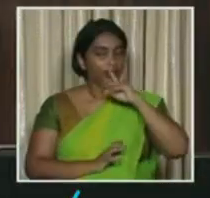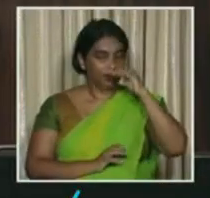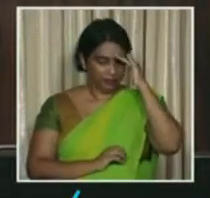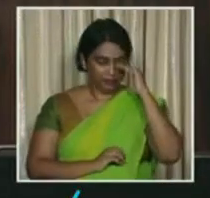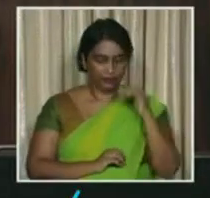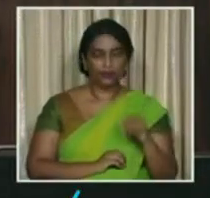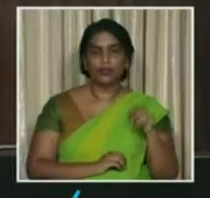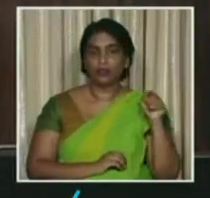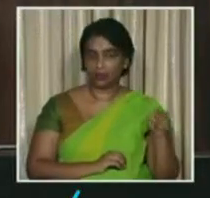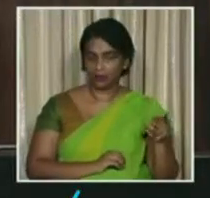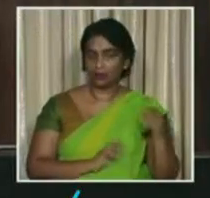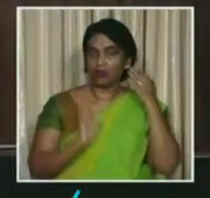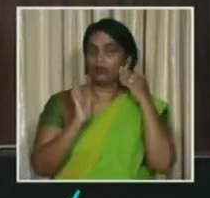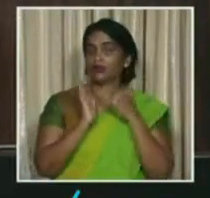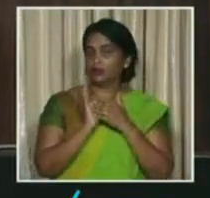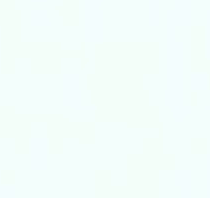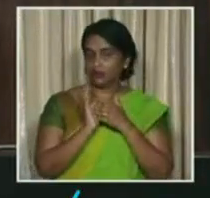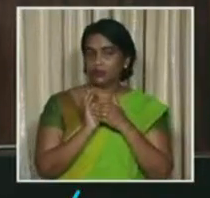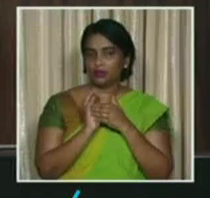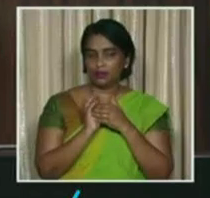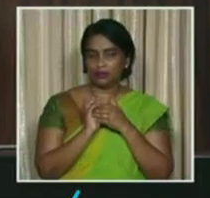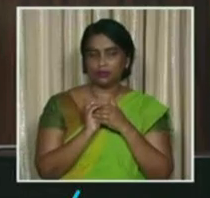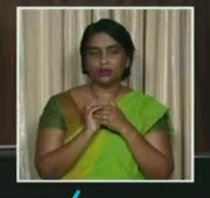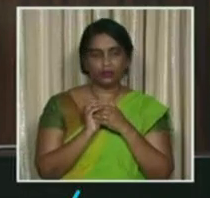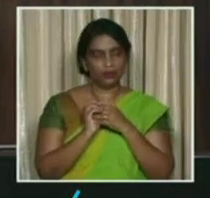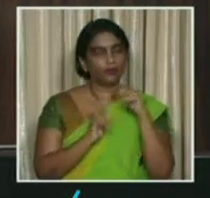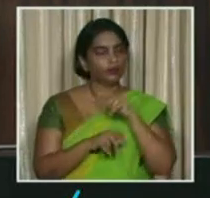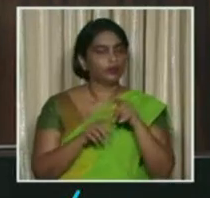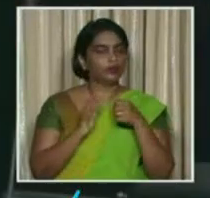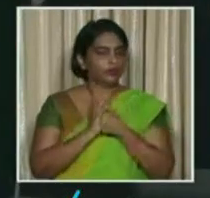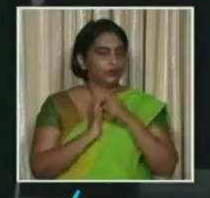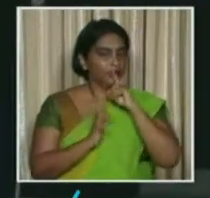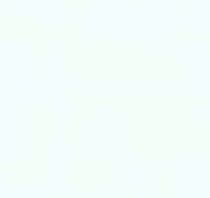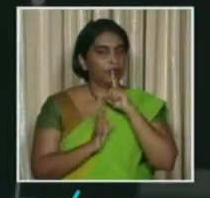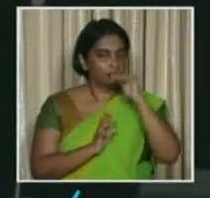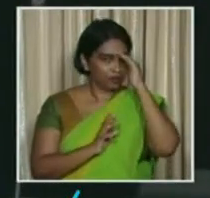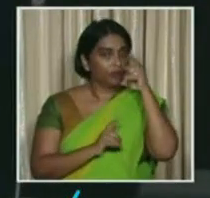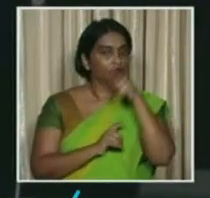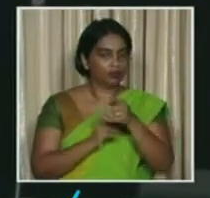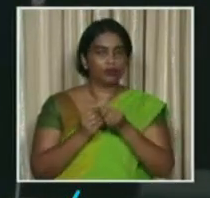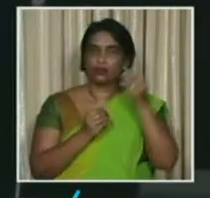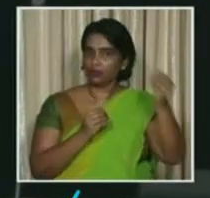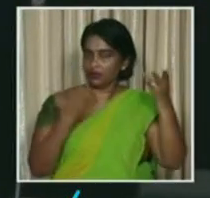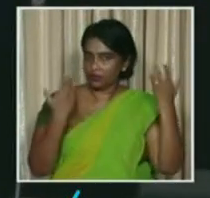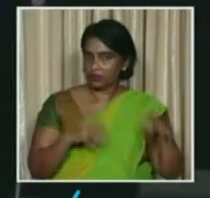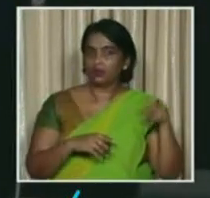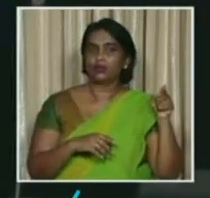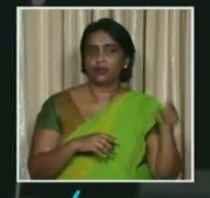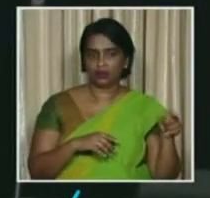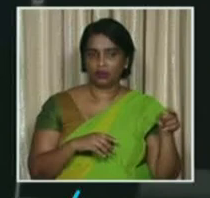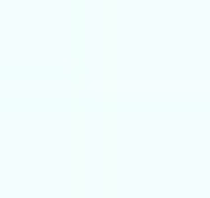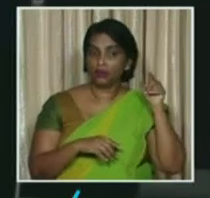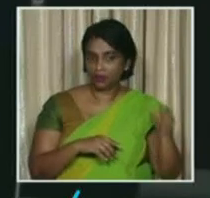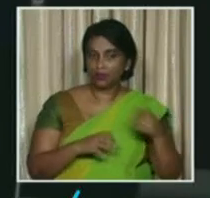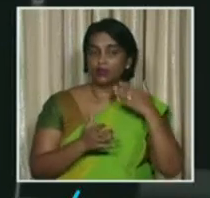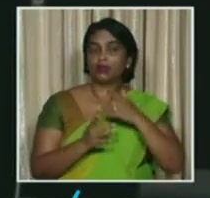විපක්ෂයට. Now this matter has been referred to the privileges committee. This can be discussed at the privileges committee